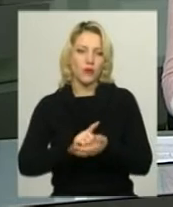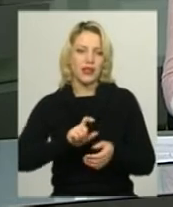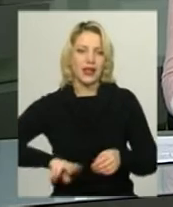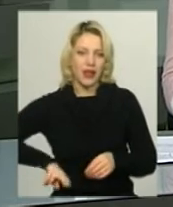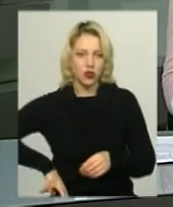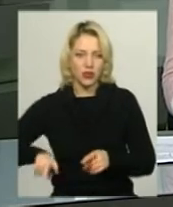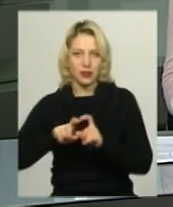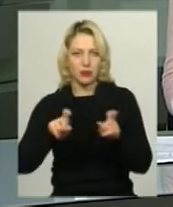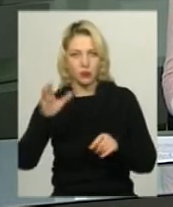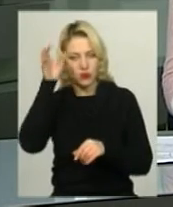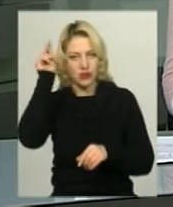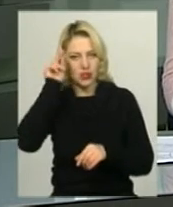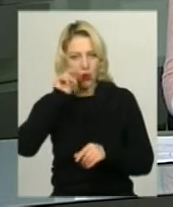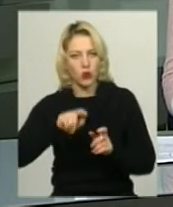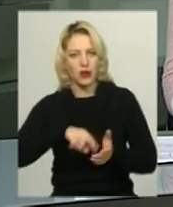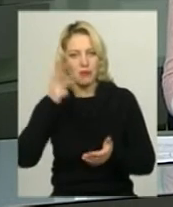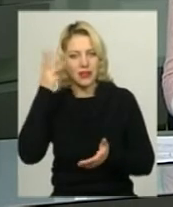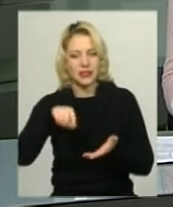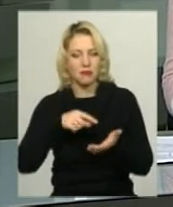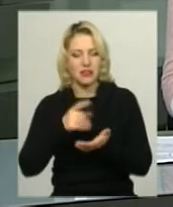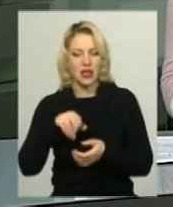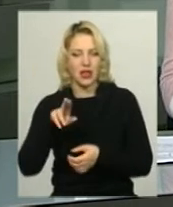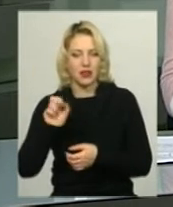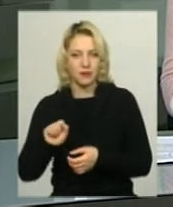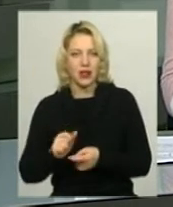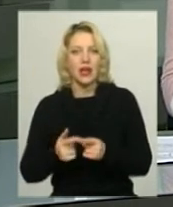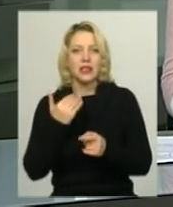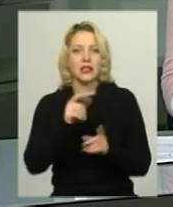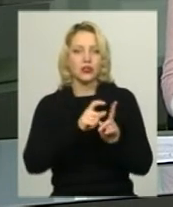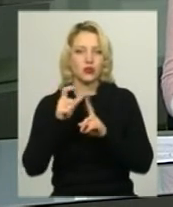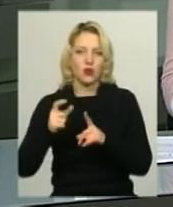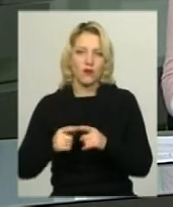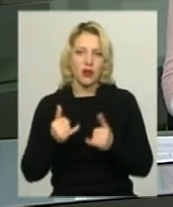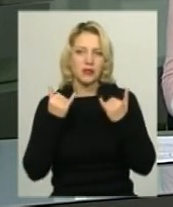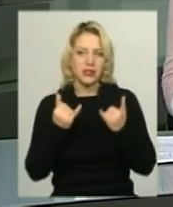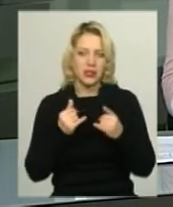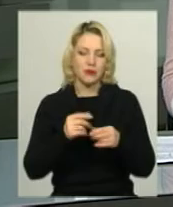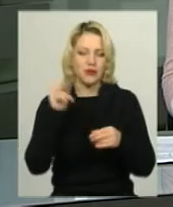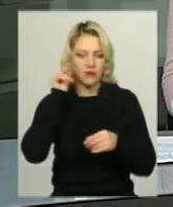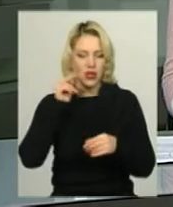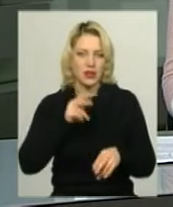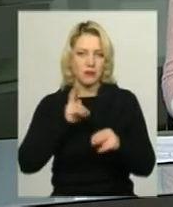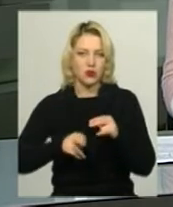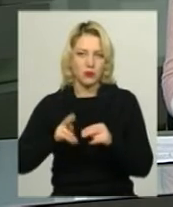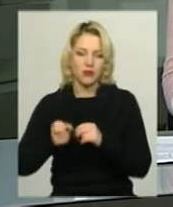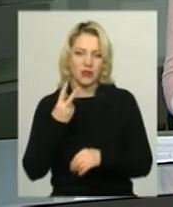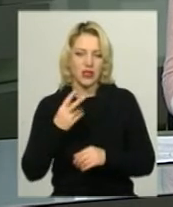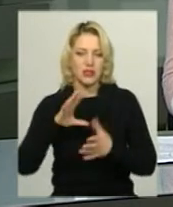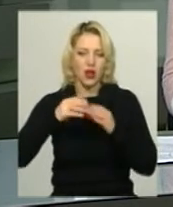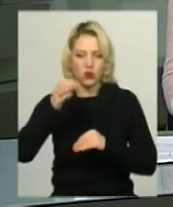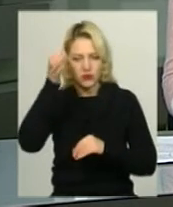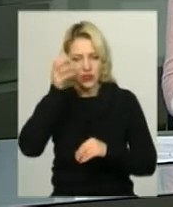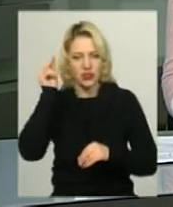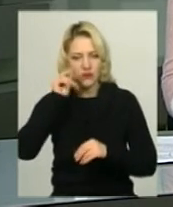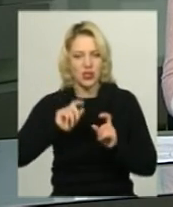Департаменту освіти та науки Хмельницької міської ради Людмила Корнієцька. За її словами, наразі навчання призупинено у 12 загальноосвітніх